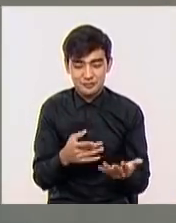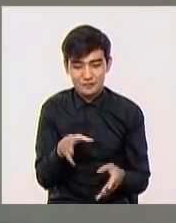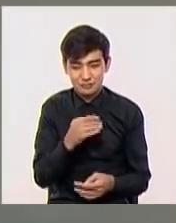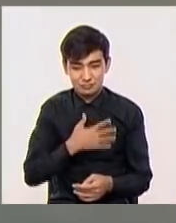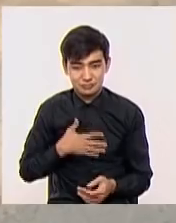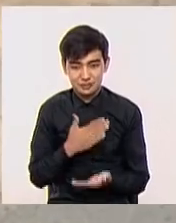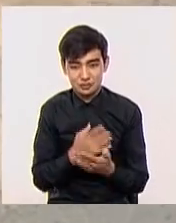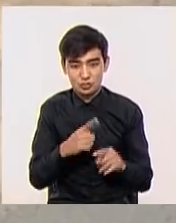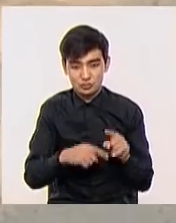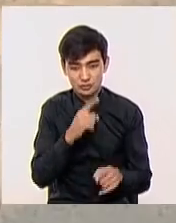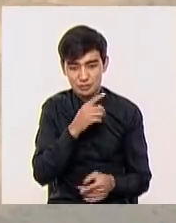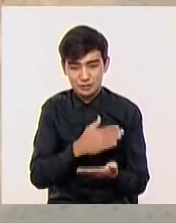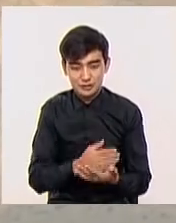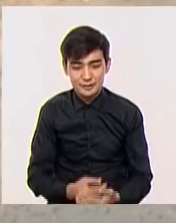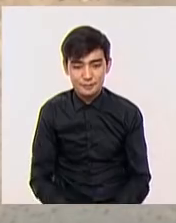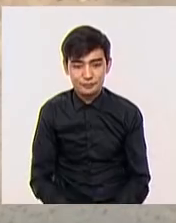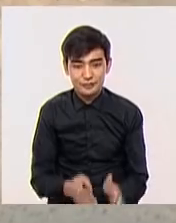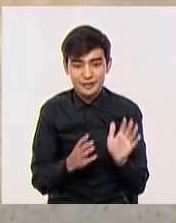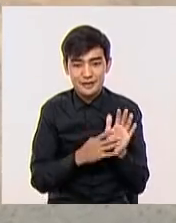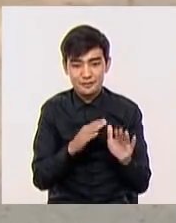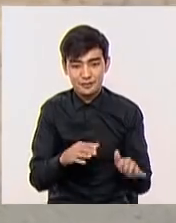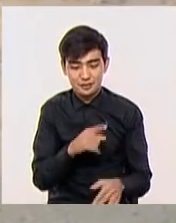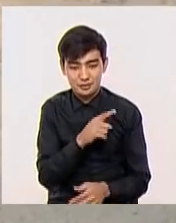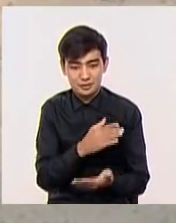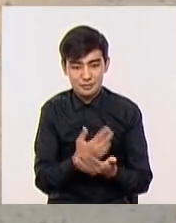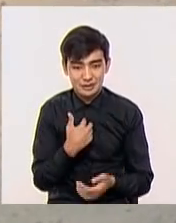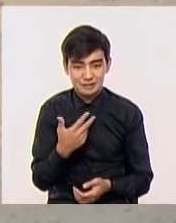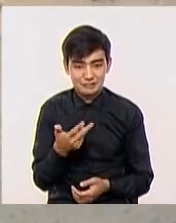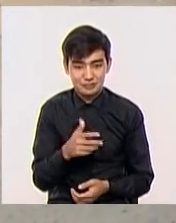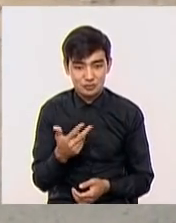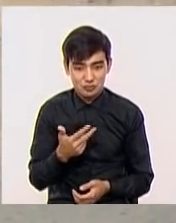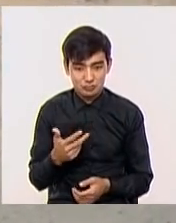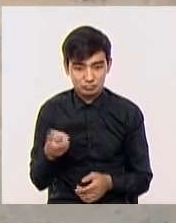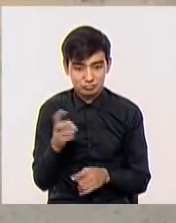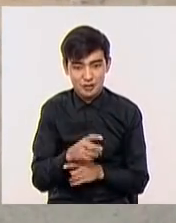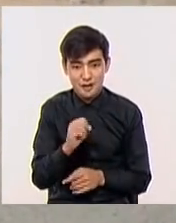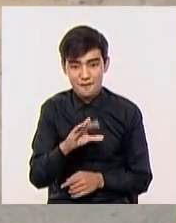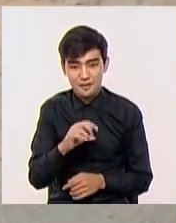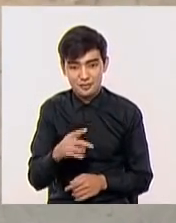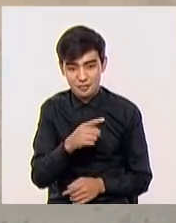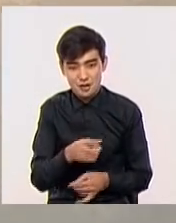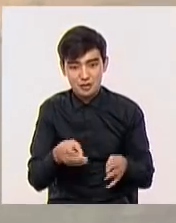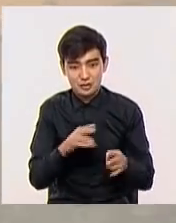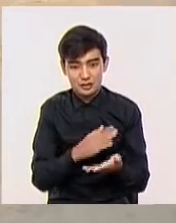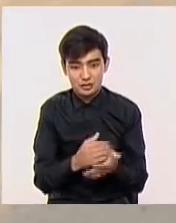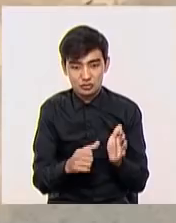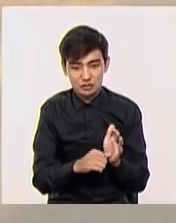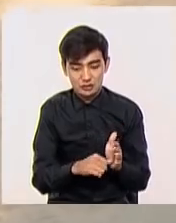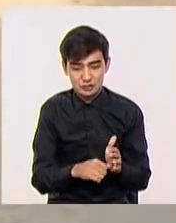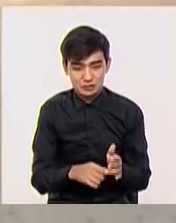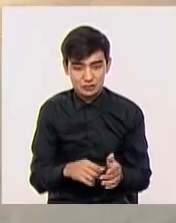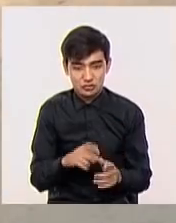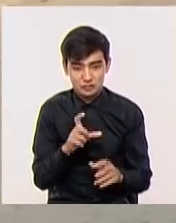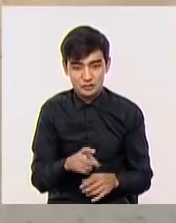алаңдап отыр. 9 баланың. Енді үшеуіміз келдік. Башқа Ауғанстанда қап кетті. Алтауы қалды. Я, алтауы қап